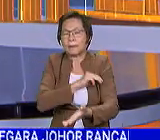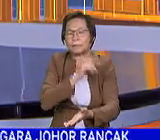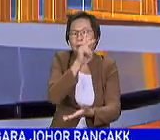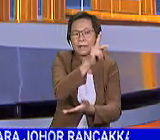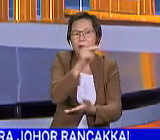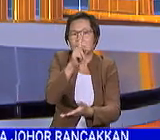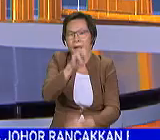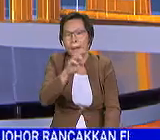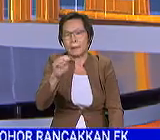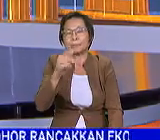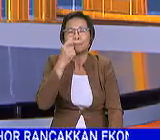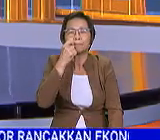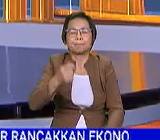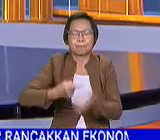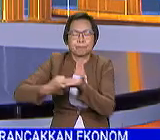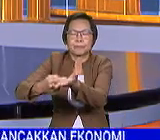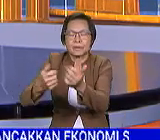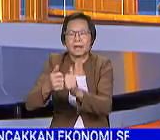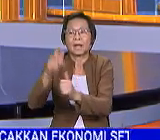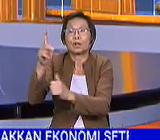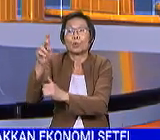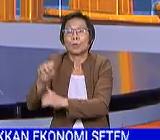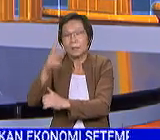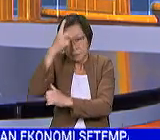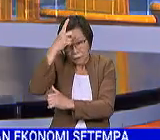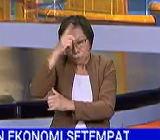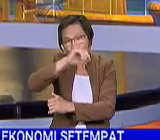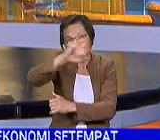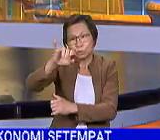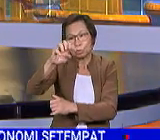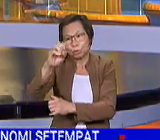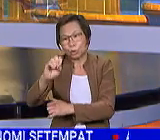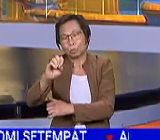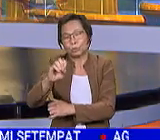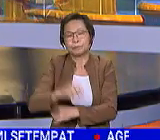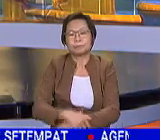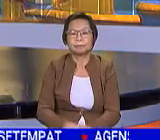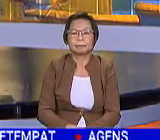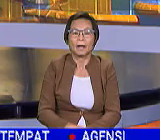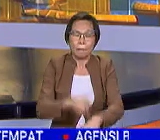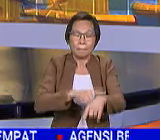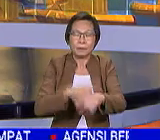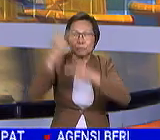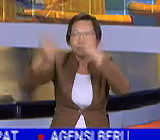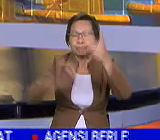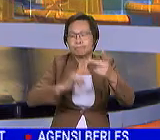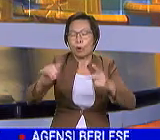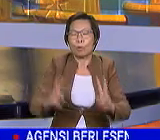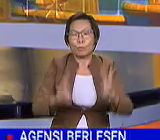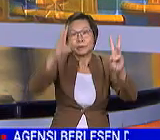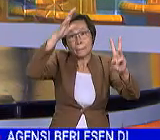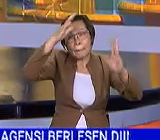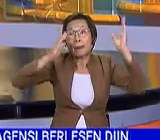dan multimedia tancion Muse bersama Ketua menteri dato' apa tinggi Abang Johari ton openg termasuk kunjungan hormat di